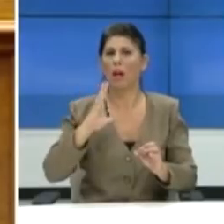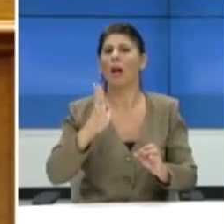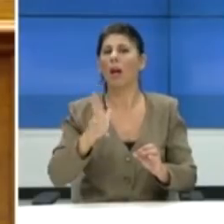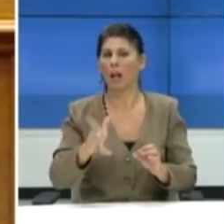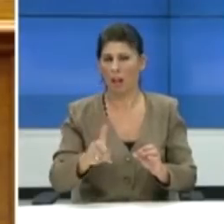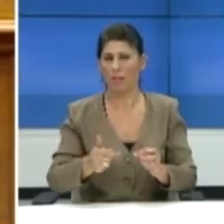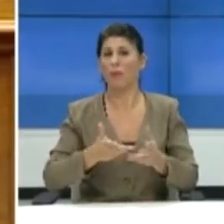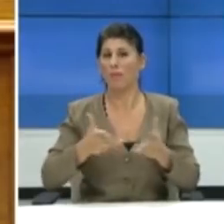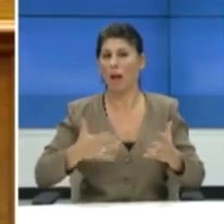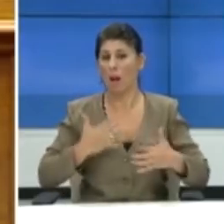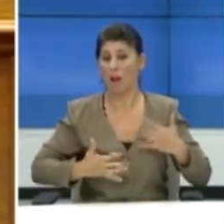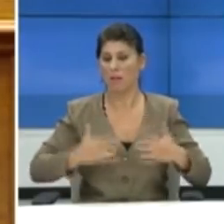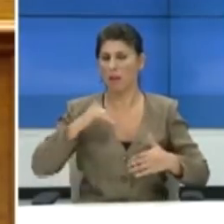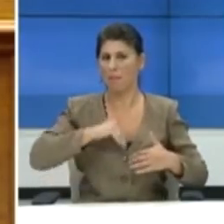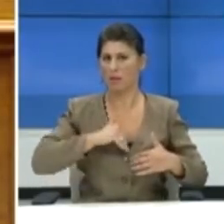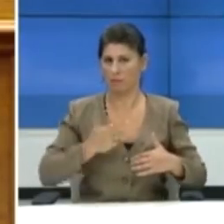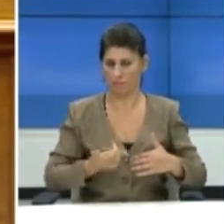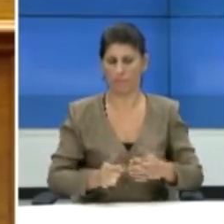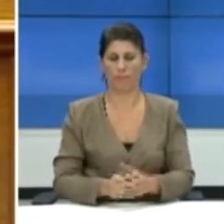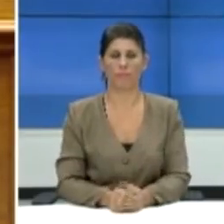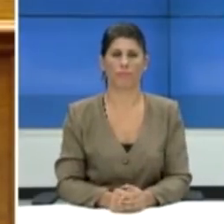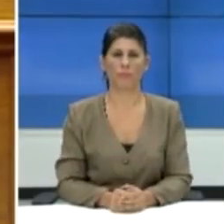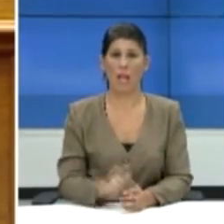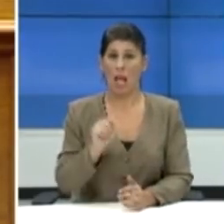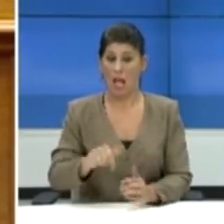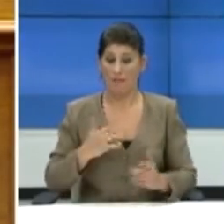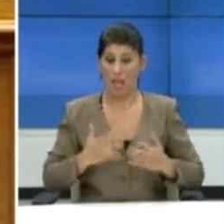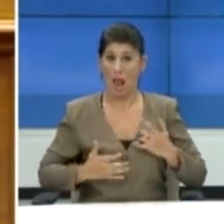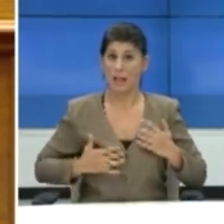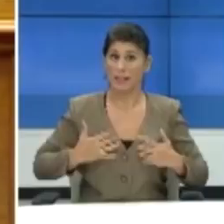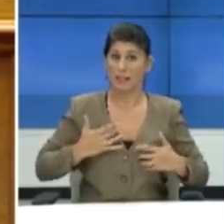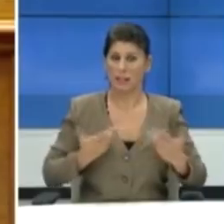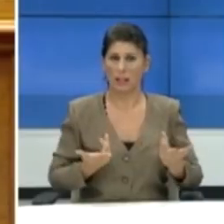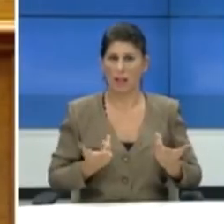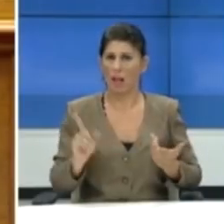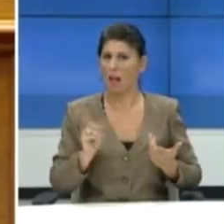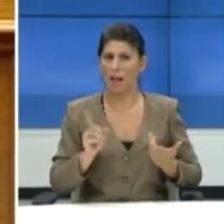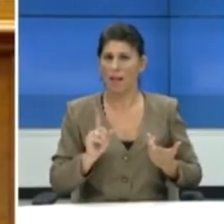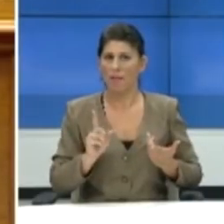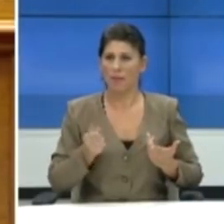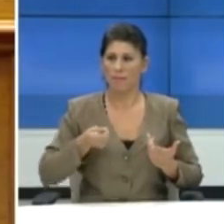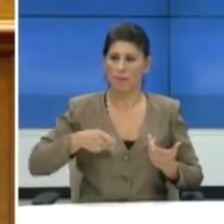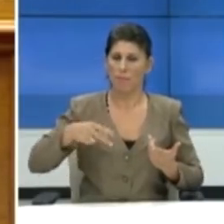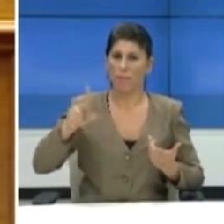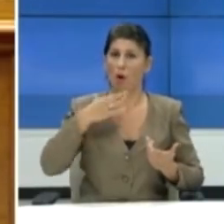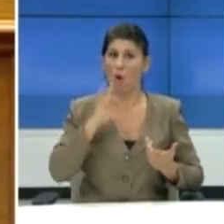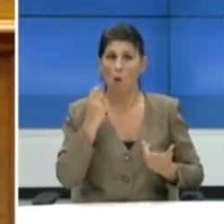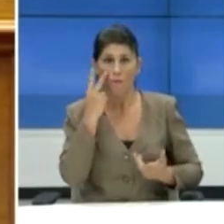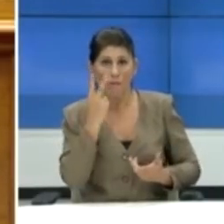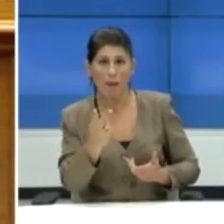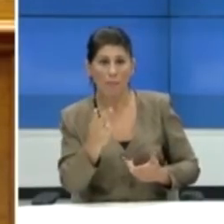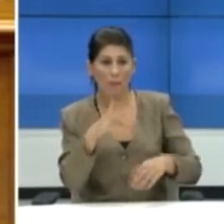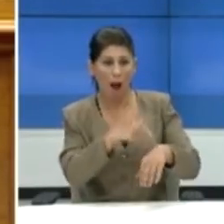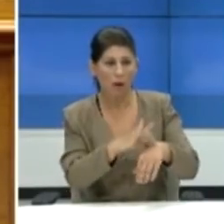καθημερινά μεγαλώνουν. Και αυτή η ανησυχία δεν ενισχύεται μόνο από τα αυξημένα νούμερα